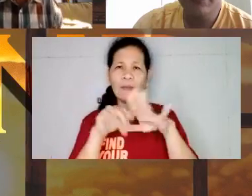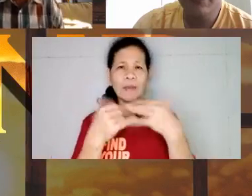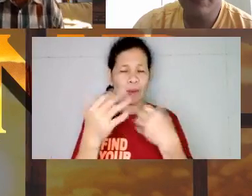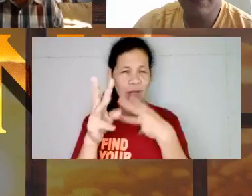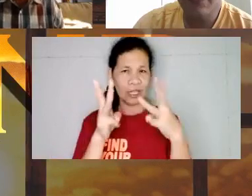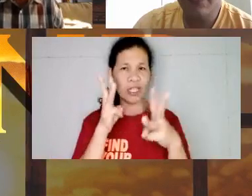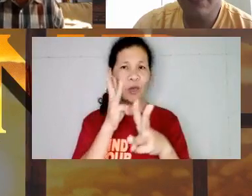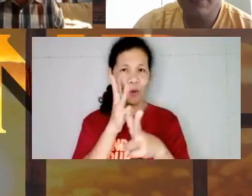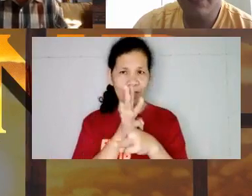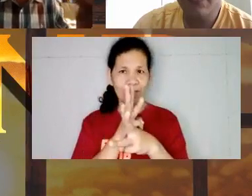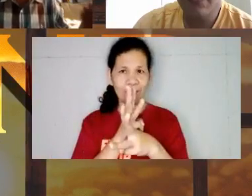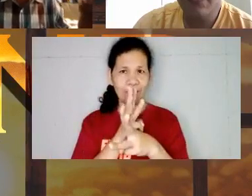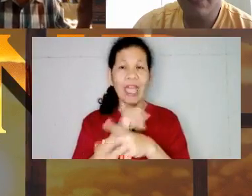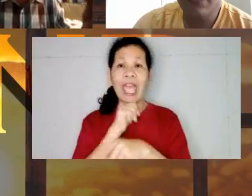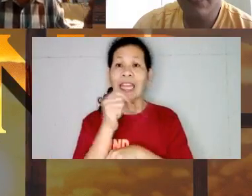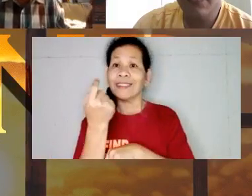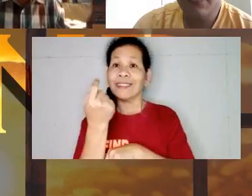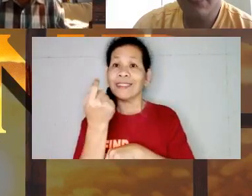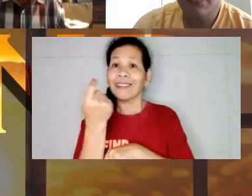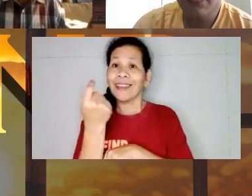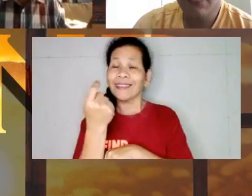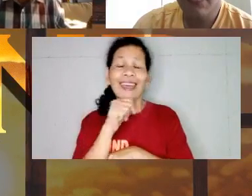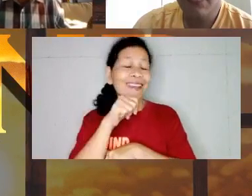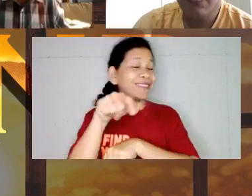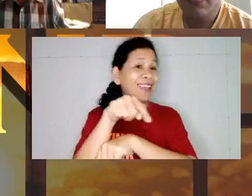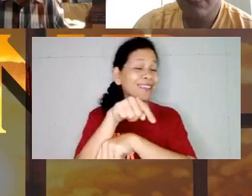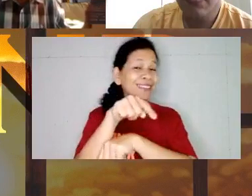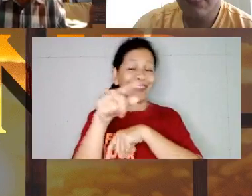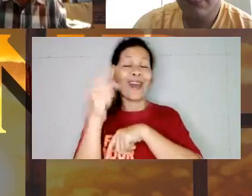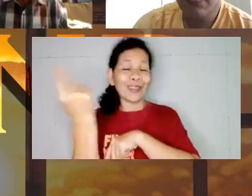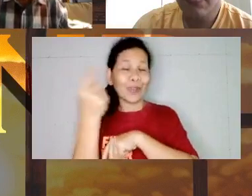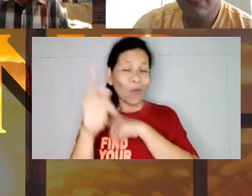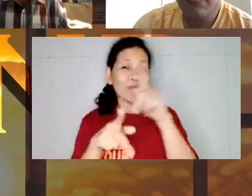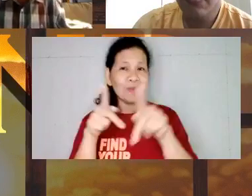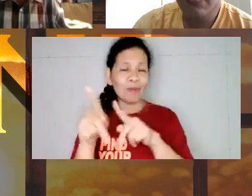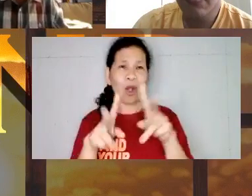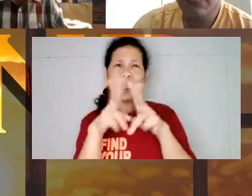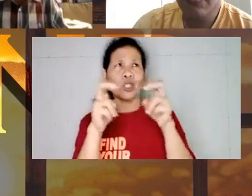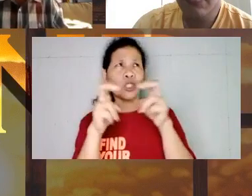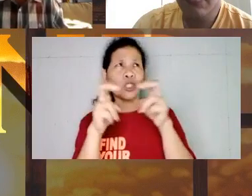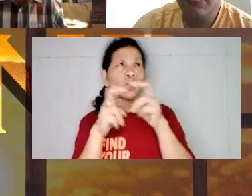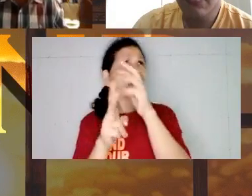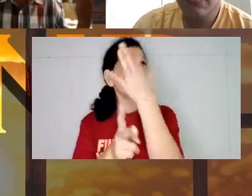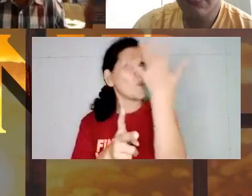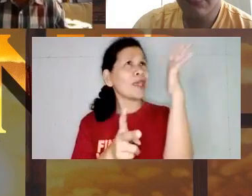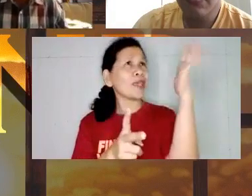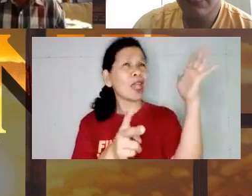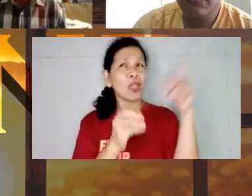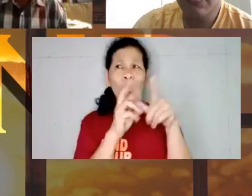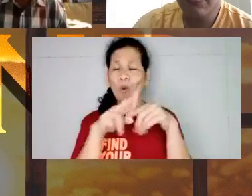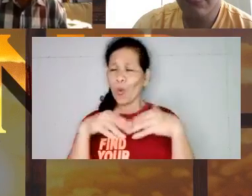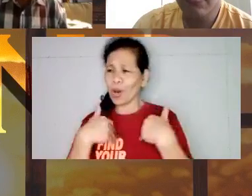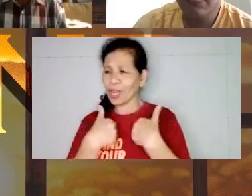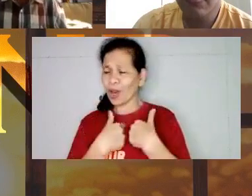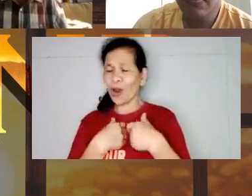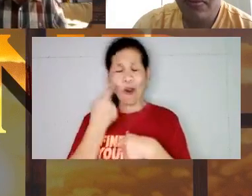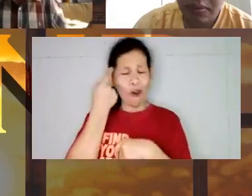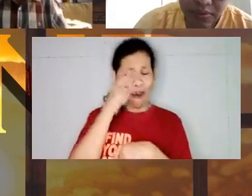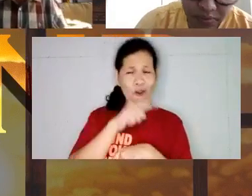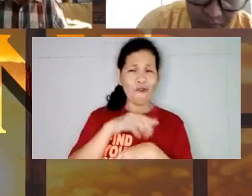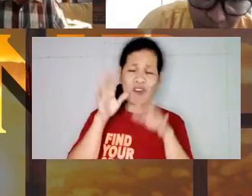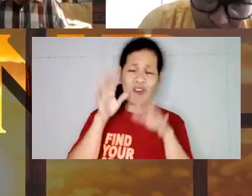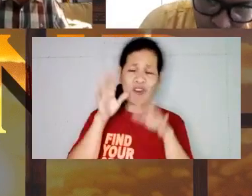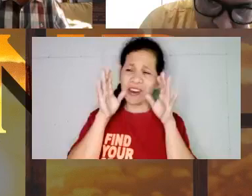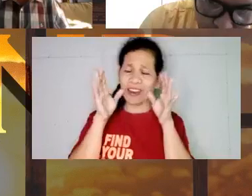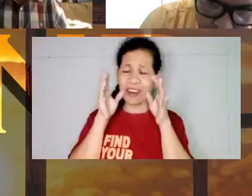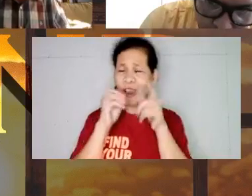nga lang tao eh, lahat ng kanyang linalang, kahit sa punong kahoy, kahit sa mga pusa't aso, sa mga